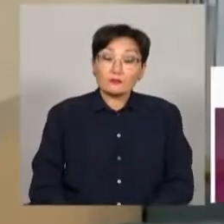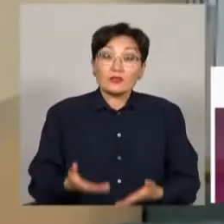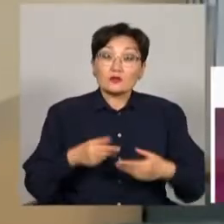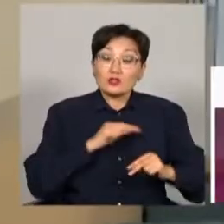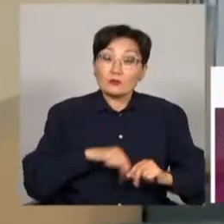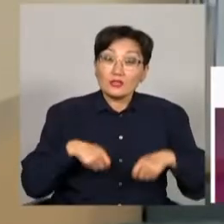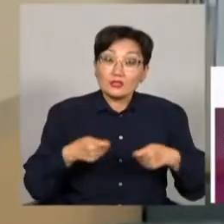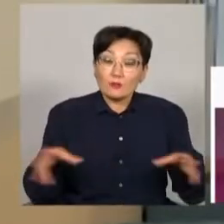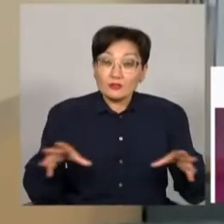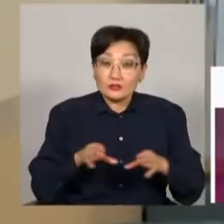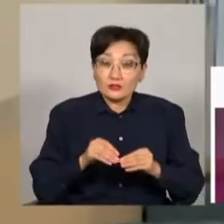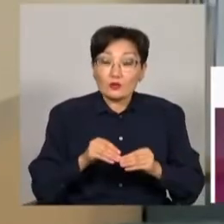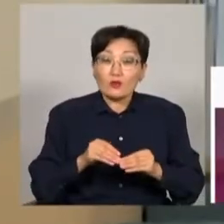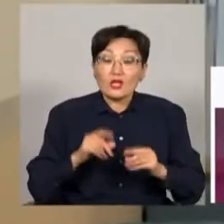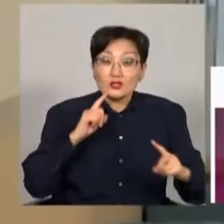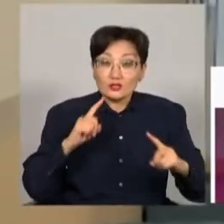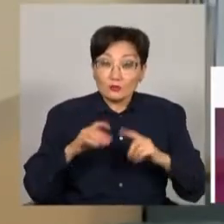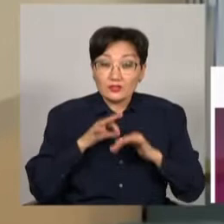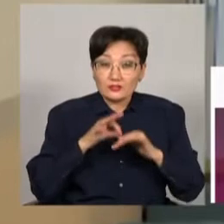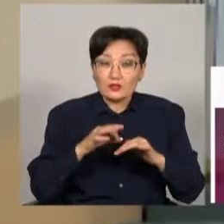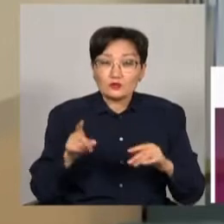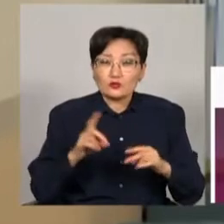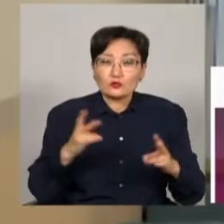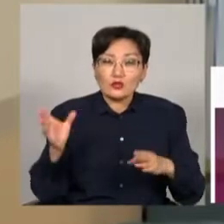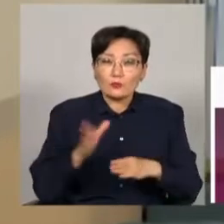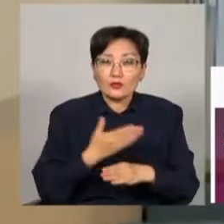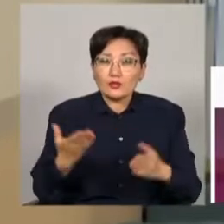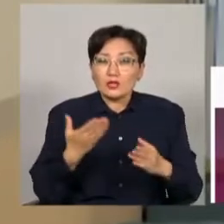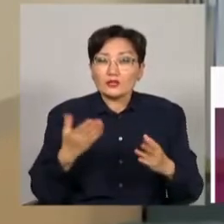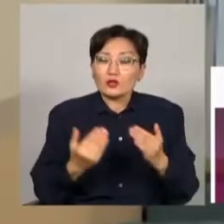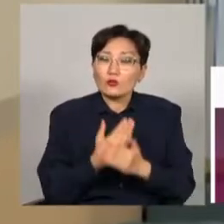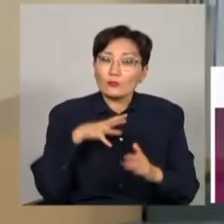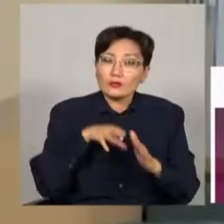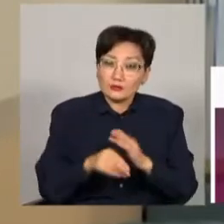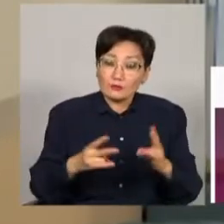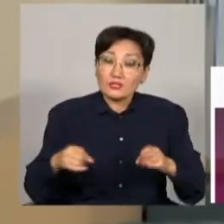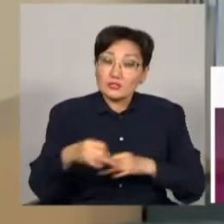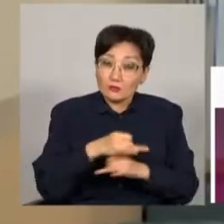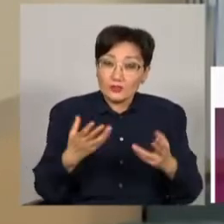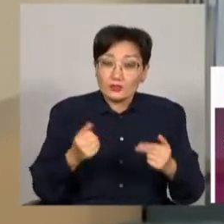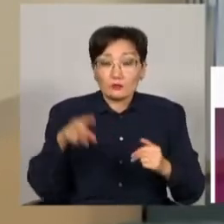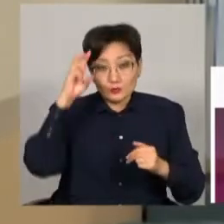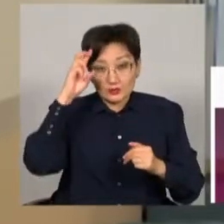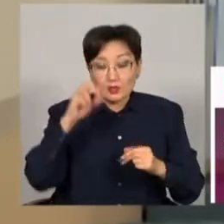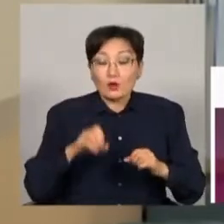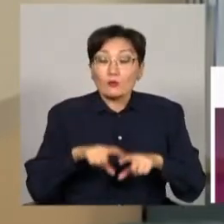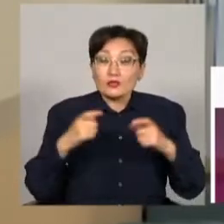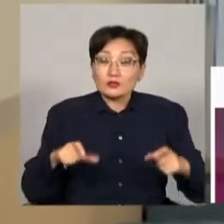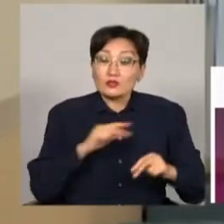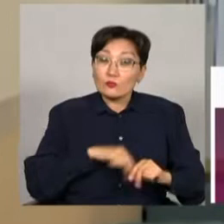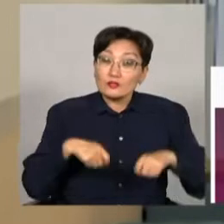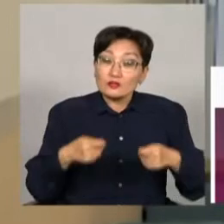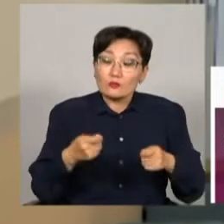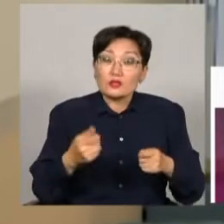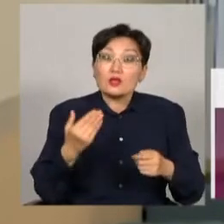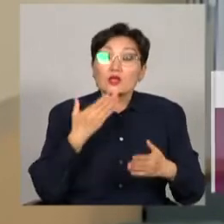жұмыс берушілермен бірге дөңгелек үстелдер өткізіп, нені алып тастау, нені енгізу керектігін талқыладық. Әрине, мемлекеттік емтиханда жұмыс беруші